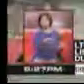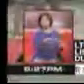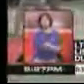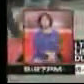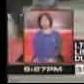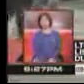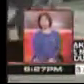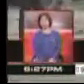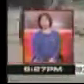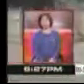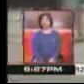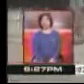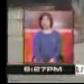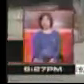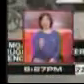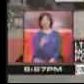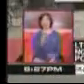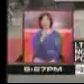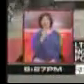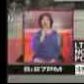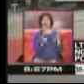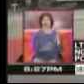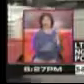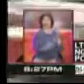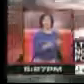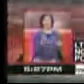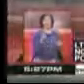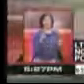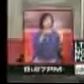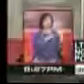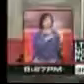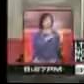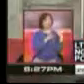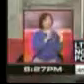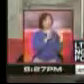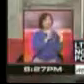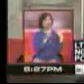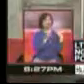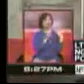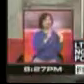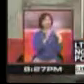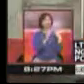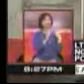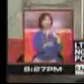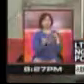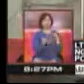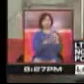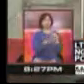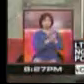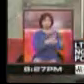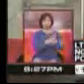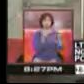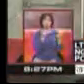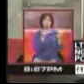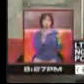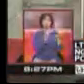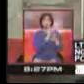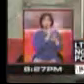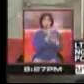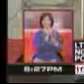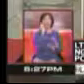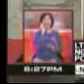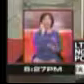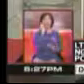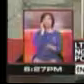makakapag-drive. Pati mga operator, posible ring managot. Ito po, pag alam ito ng operator, halimbawa, pwede